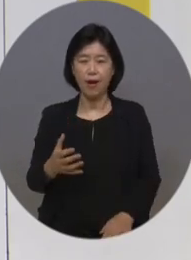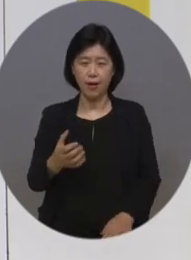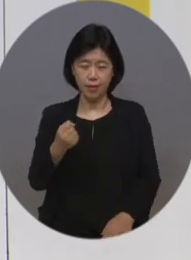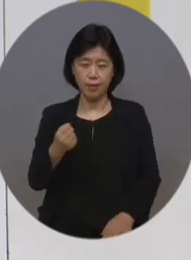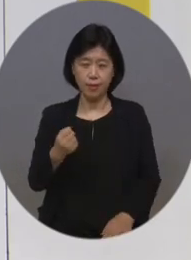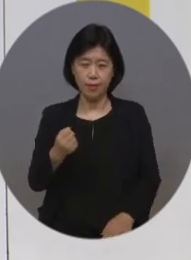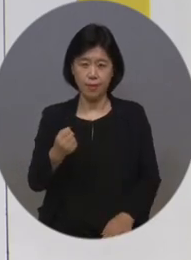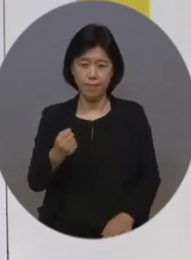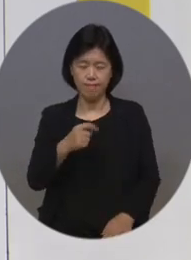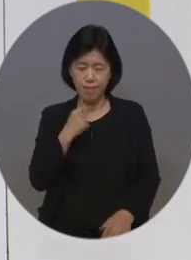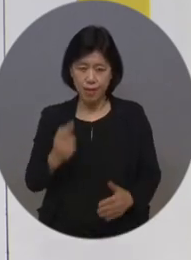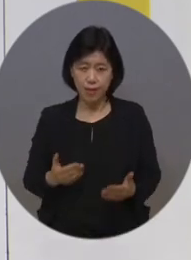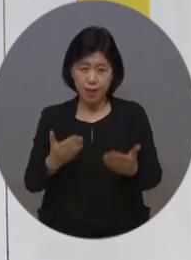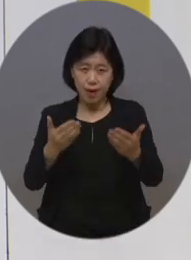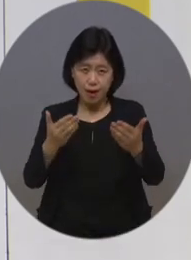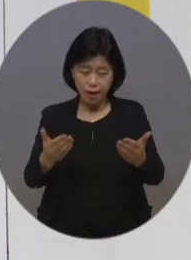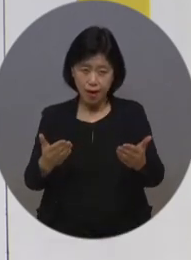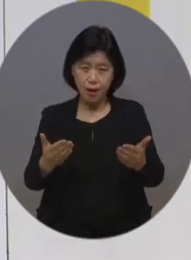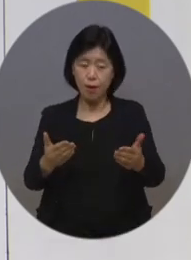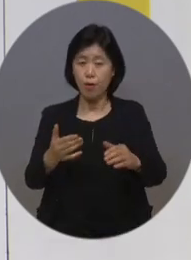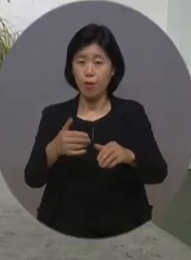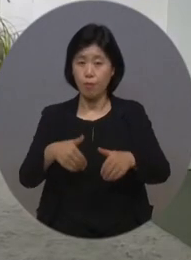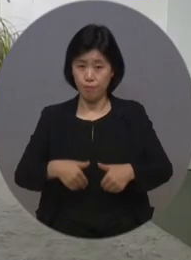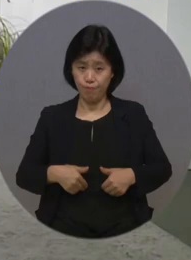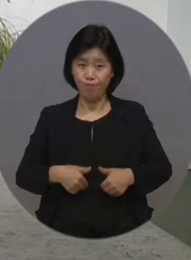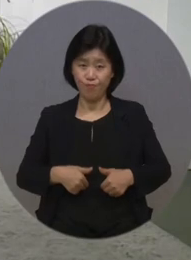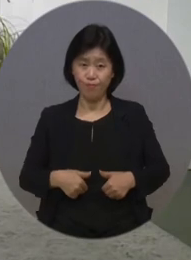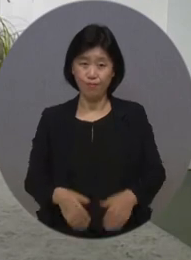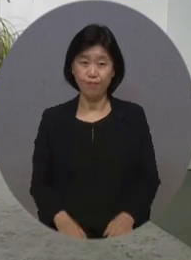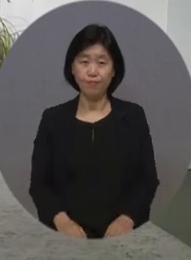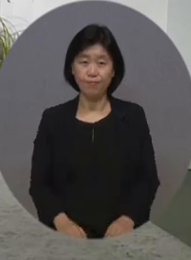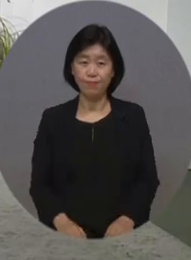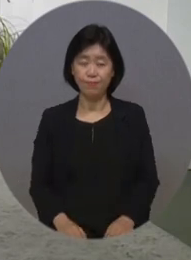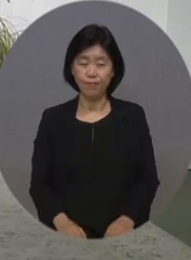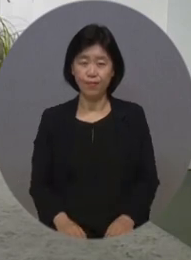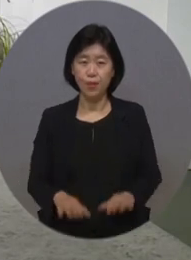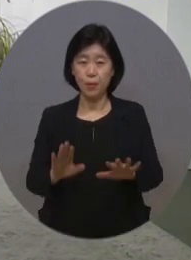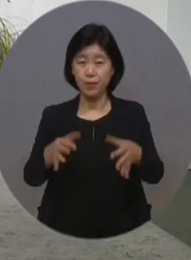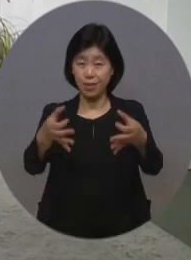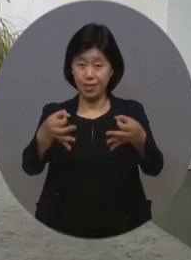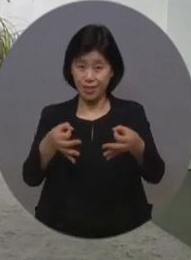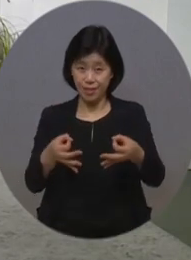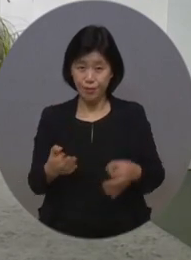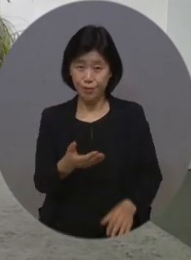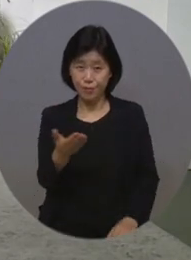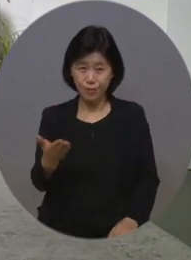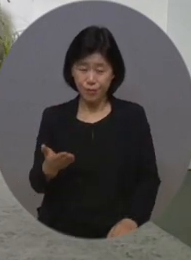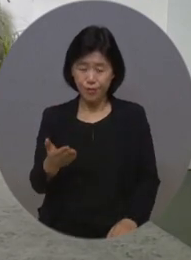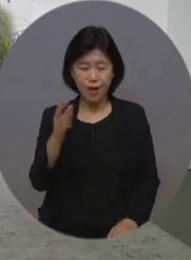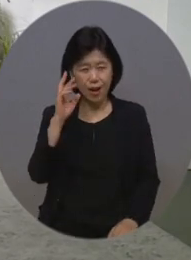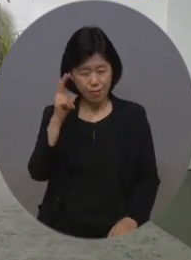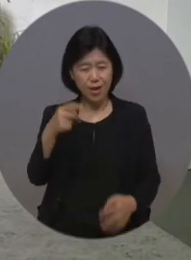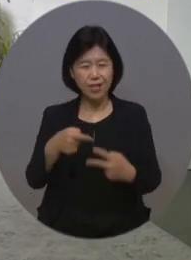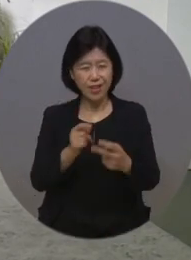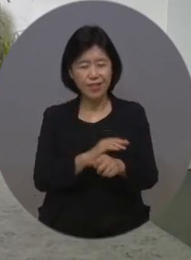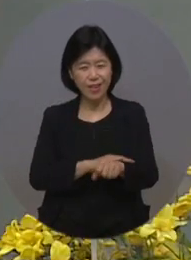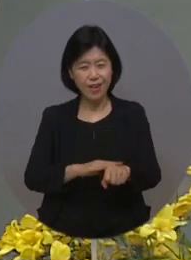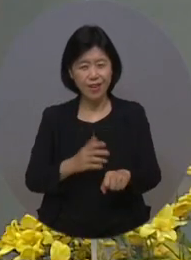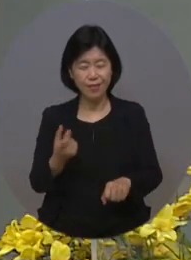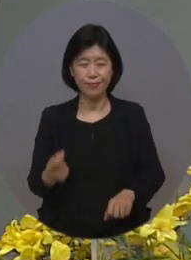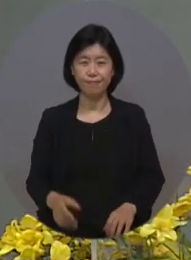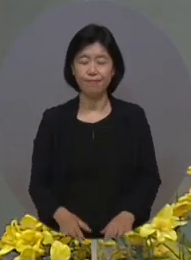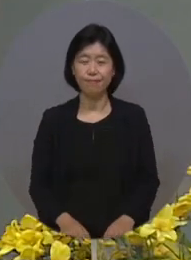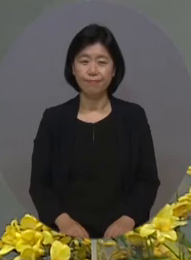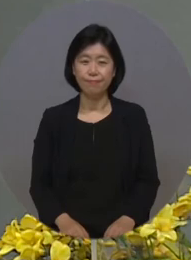그런 면에서는 절 다 쏟아부어야 된다고 생각합니다 그렇군요 어느덧 복제 탭이 시청자 분들도 예 아마 잘 봤을 거라고 전사 하게